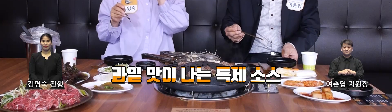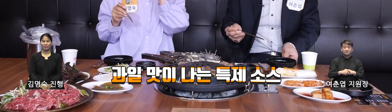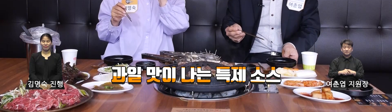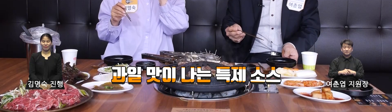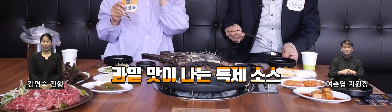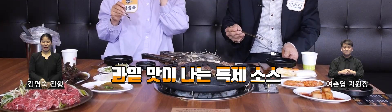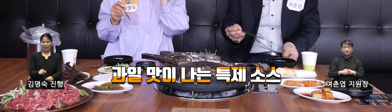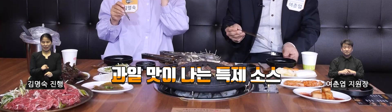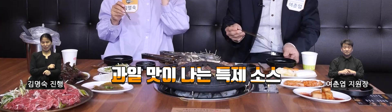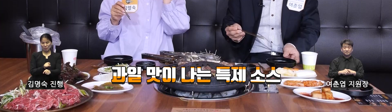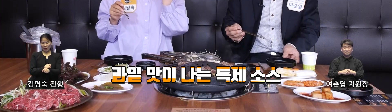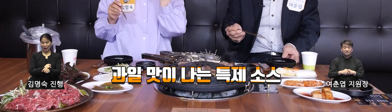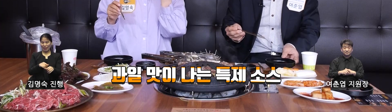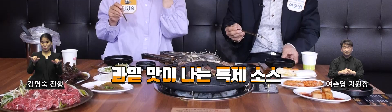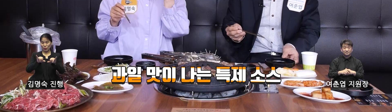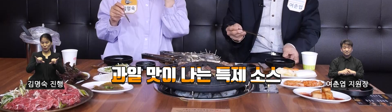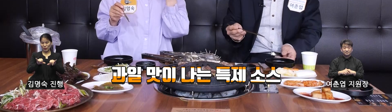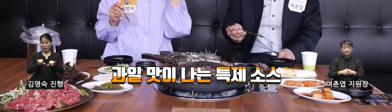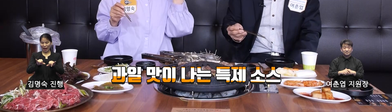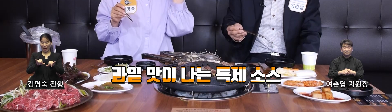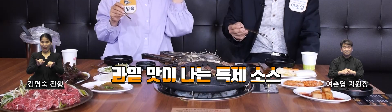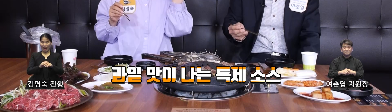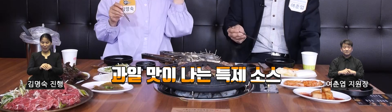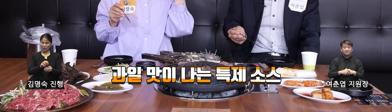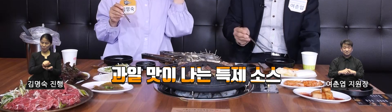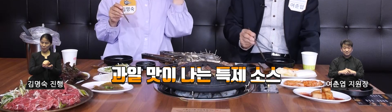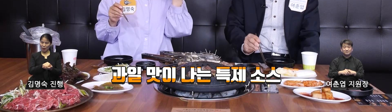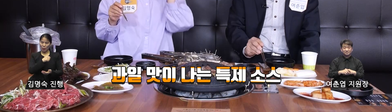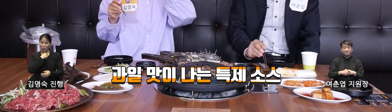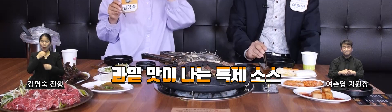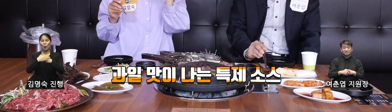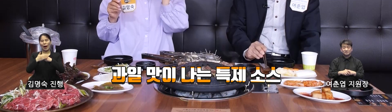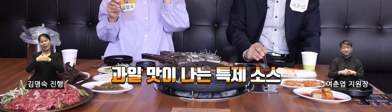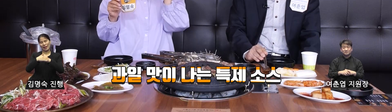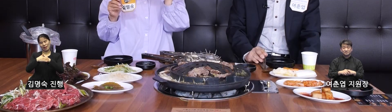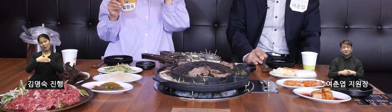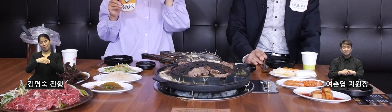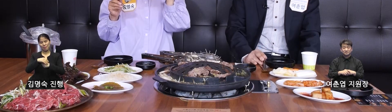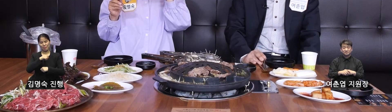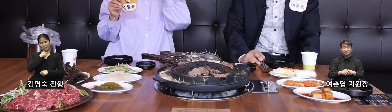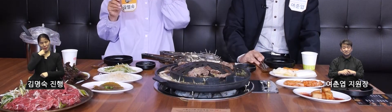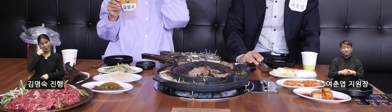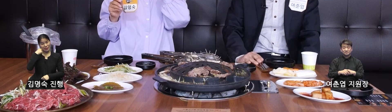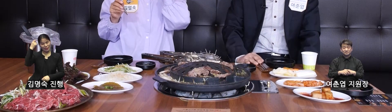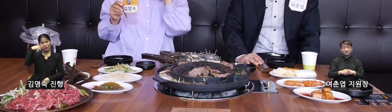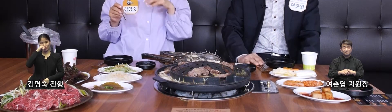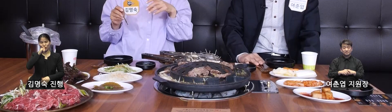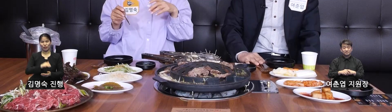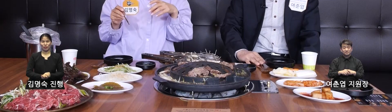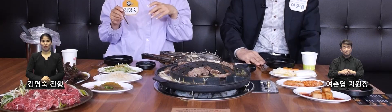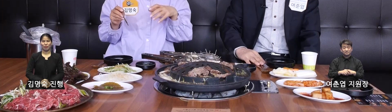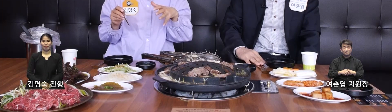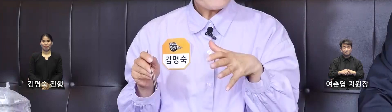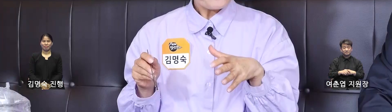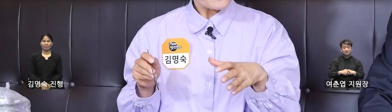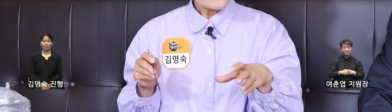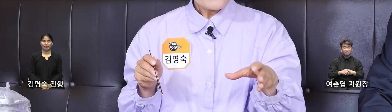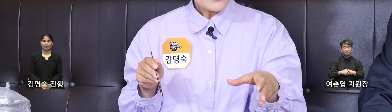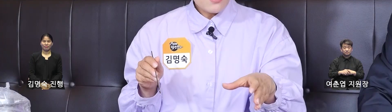소스가 살짝 그러니까 과일 맛이 좀 나네요. 과일 특제 소스인가 봐요.